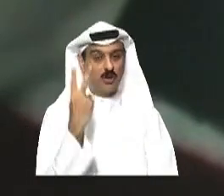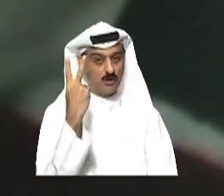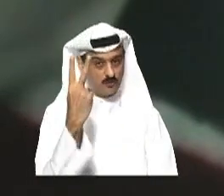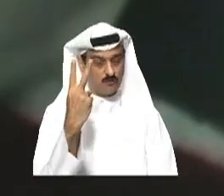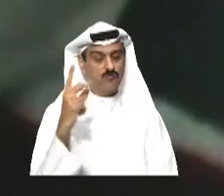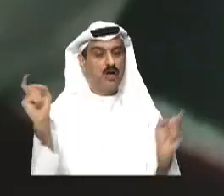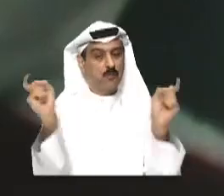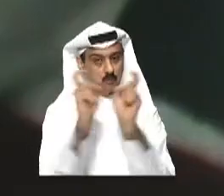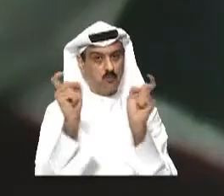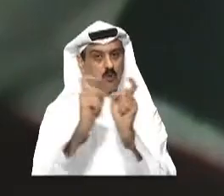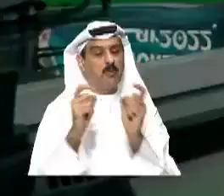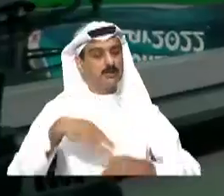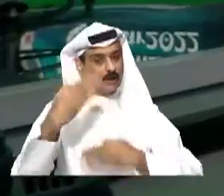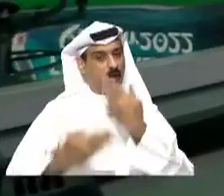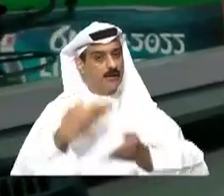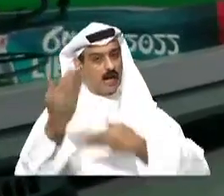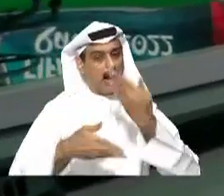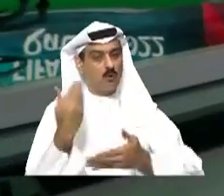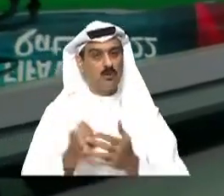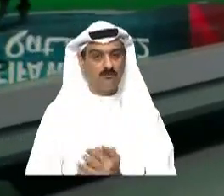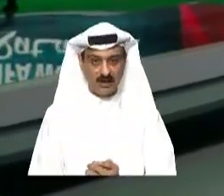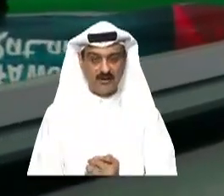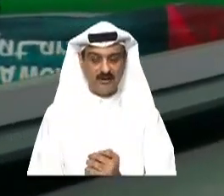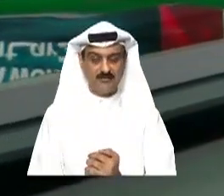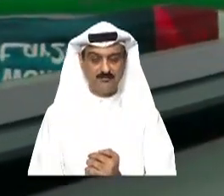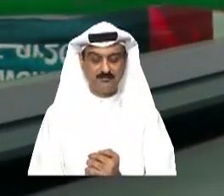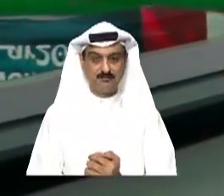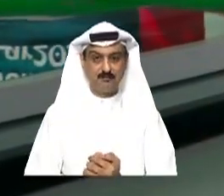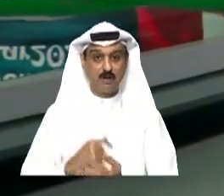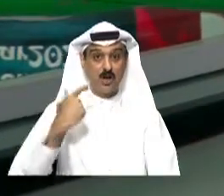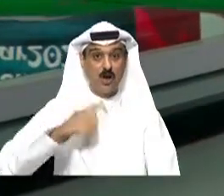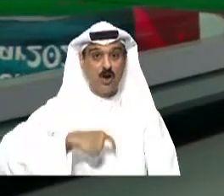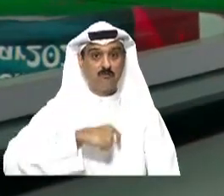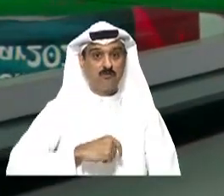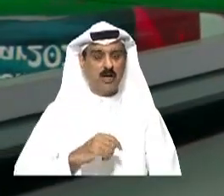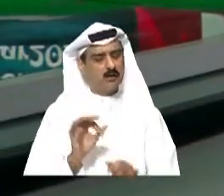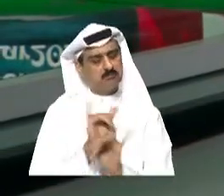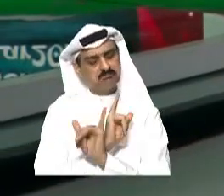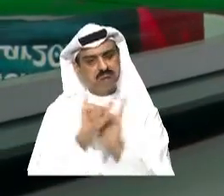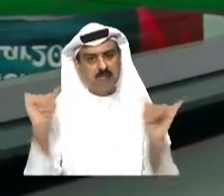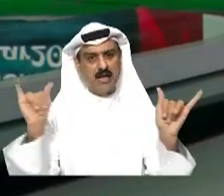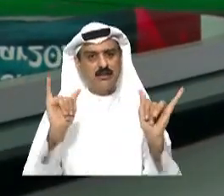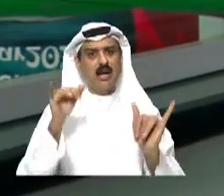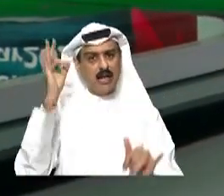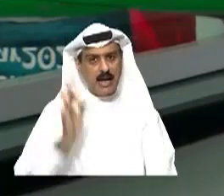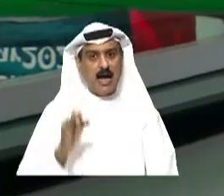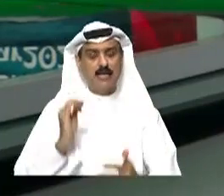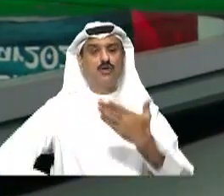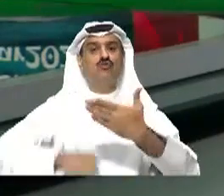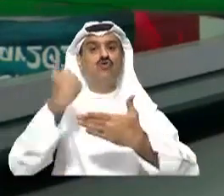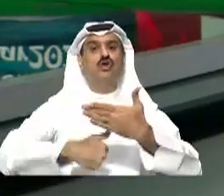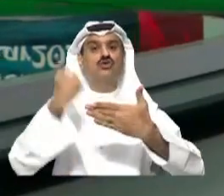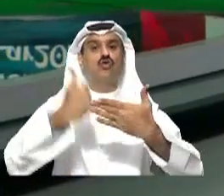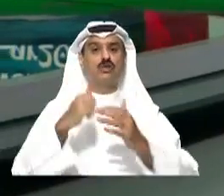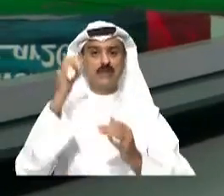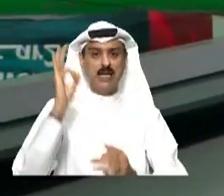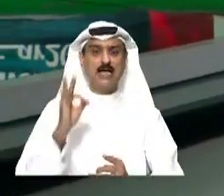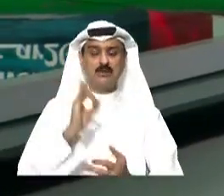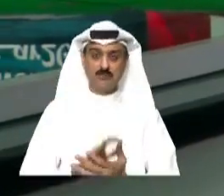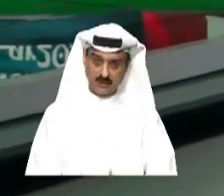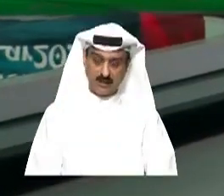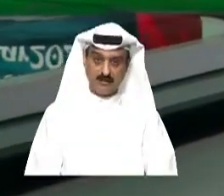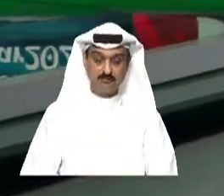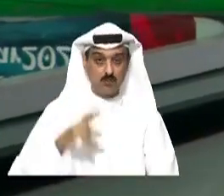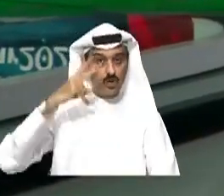وسنفعل كل ما نستطيع لأجل الفوز فيهم، وليس لهم أي خيارات أخرى أبو خالد. يجب أن يفوز، بينما الأخضر